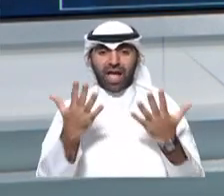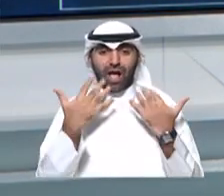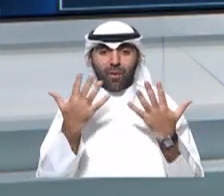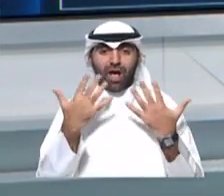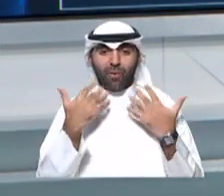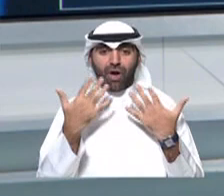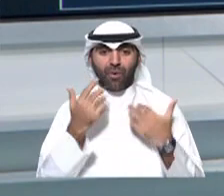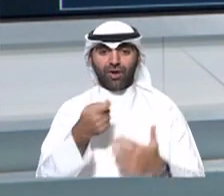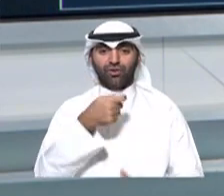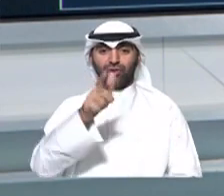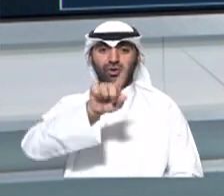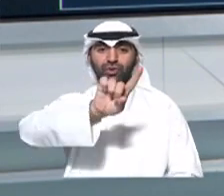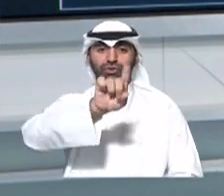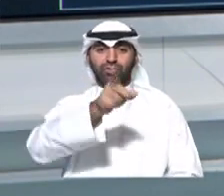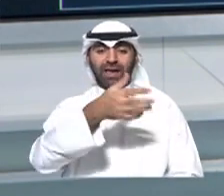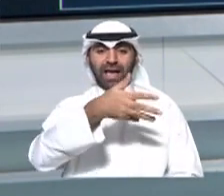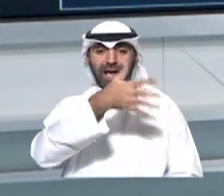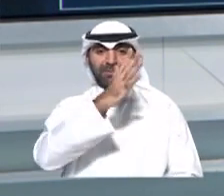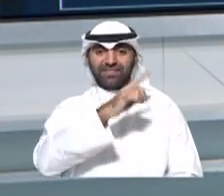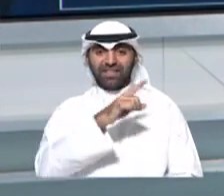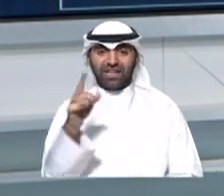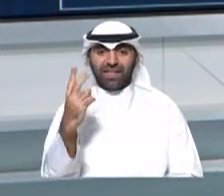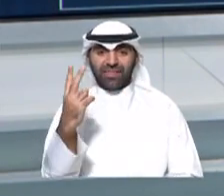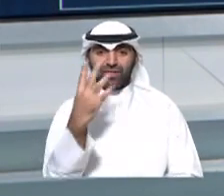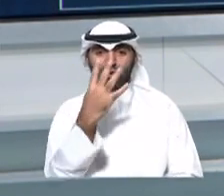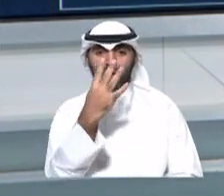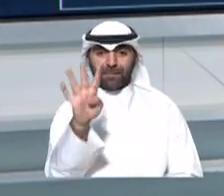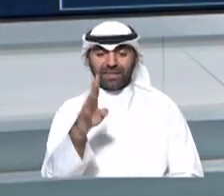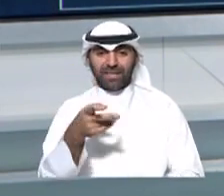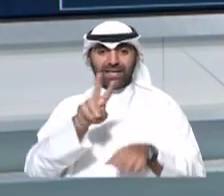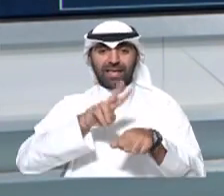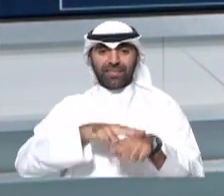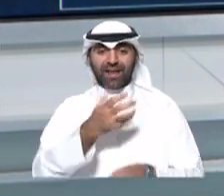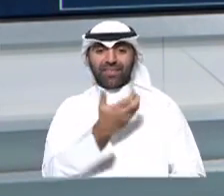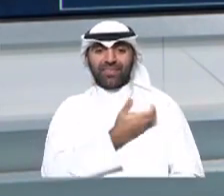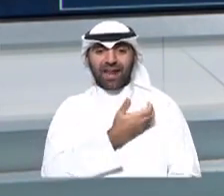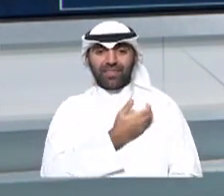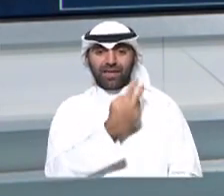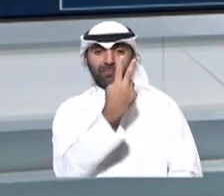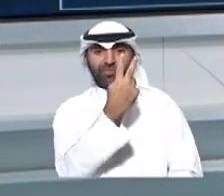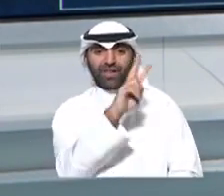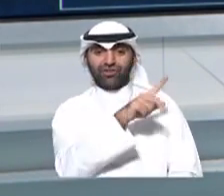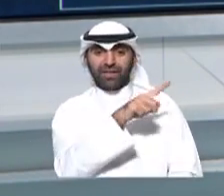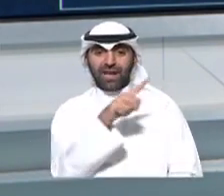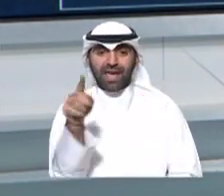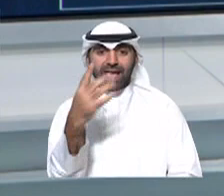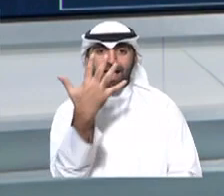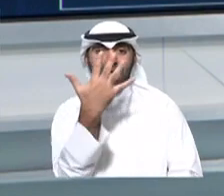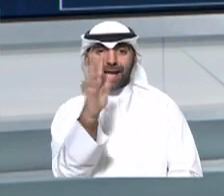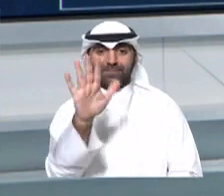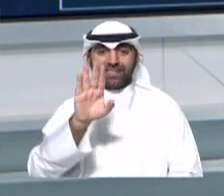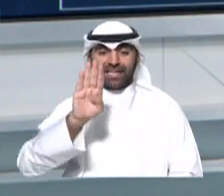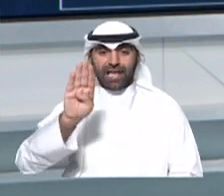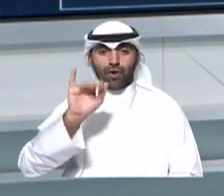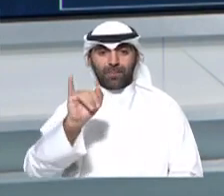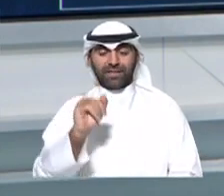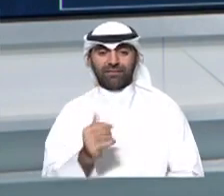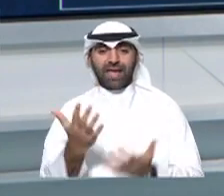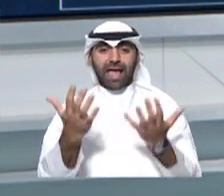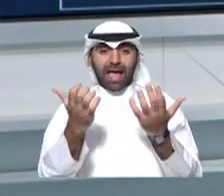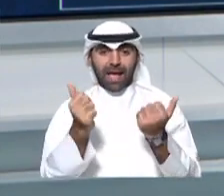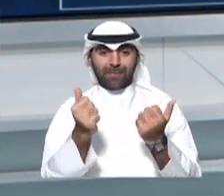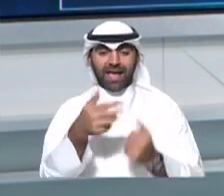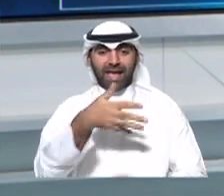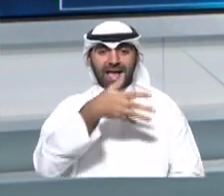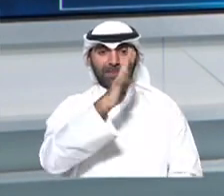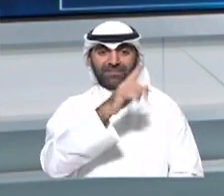ما بين 15 الى 42، اما في يوم الثلاثة 20 الى 50 كيلومتر في الساعة، وفي يوم الاربعاء 15 الى 45